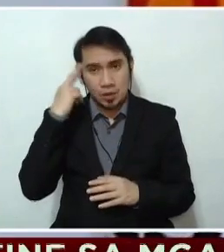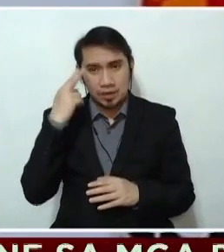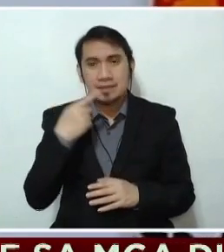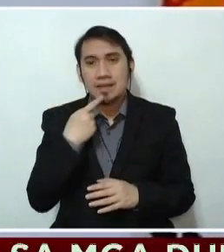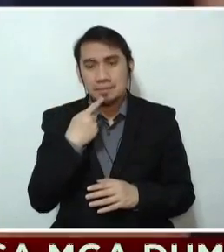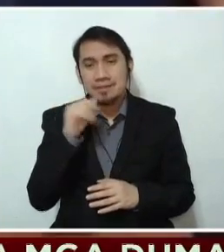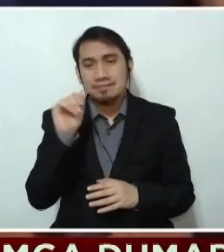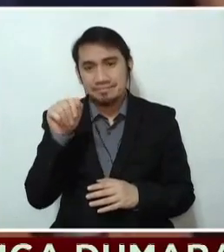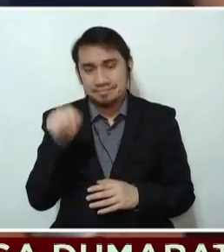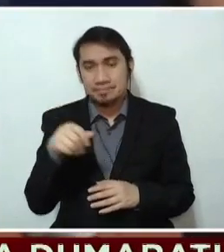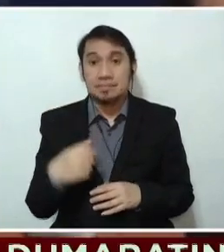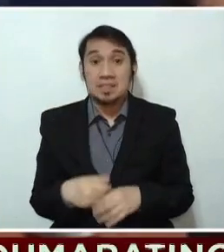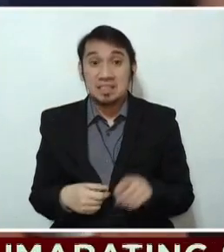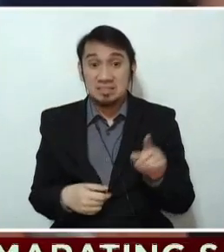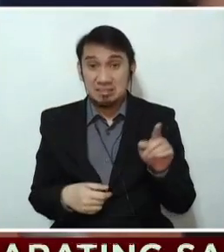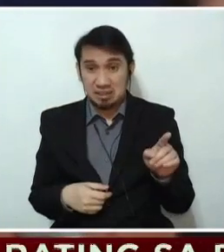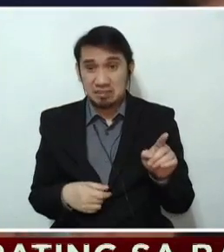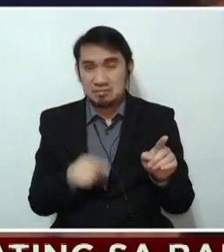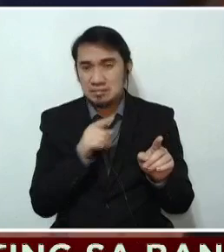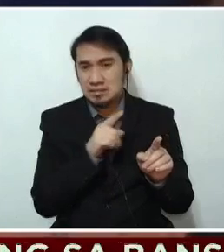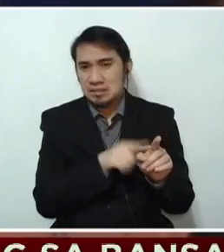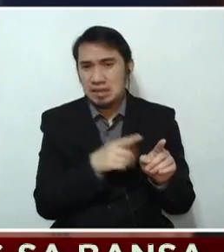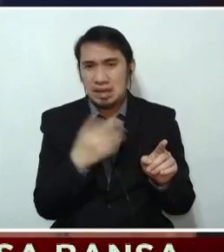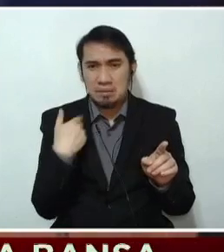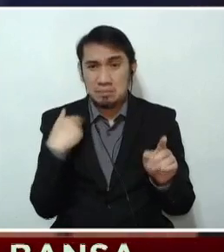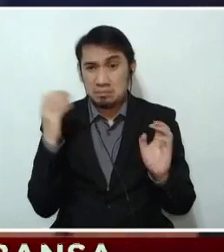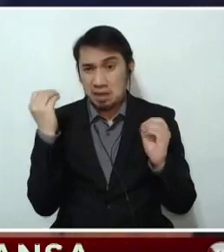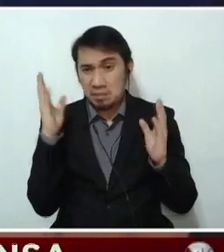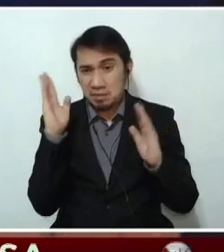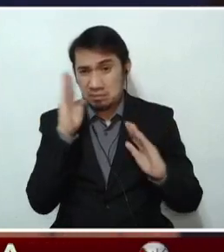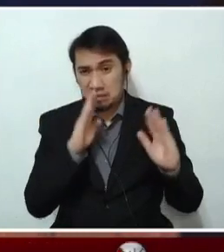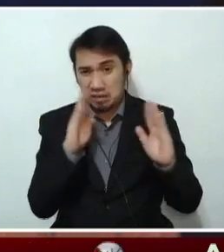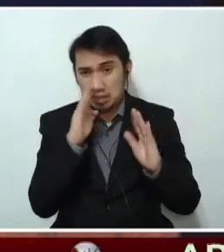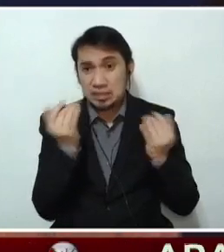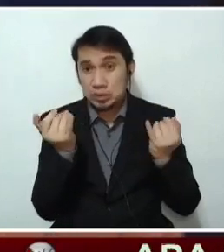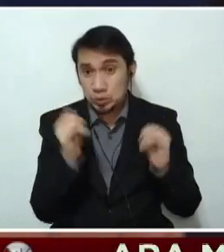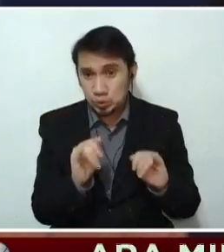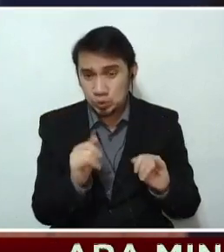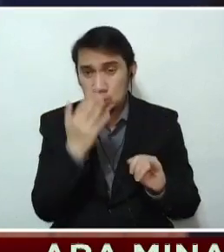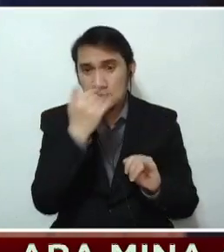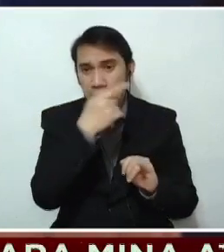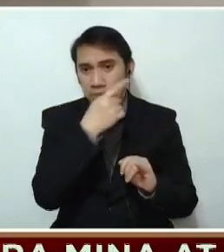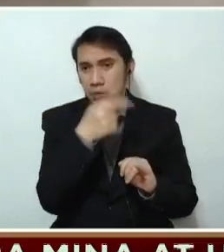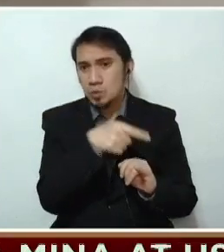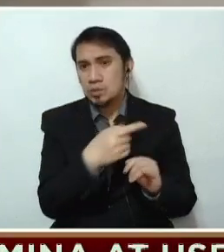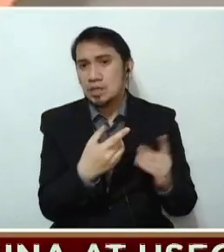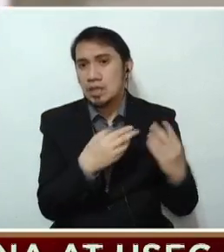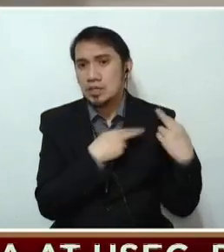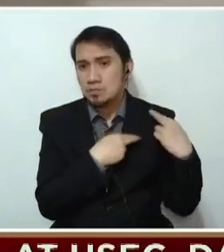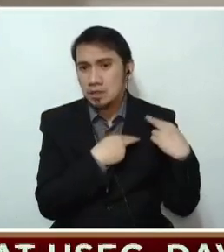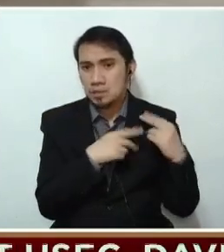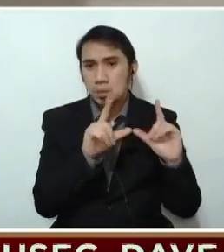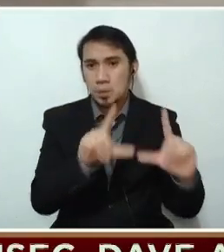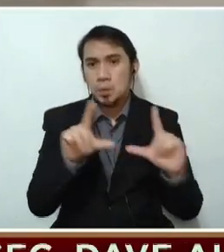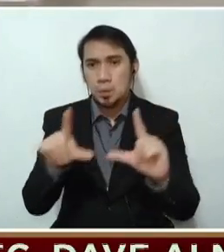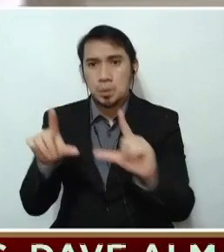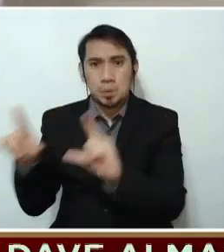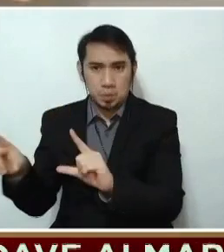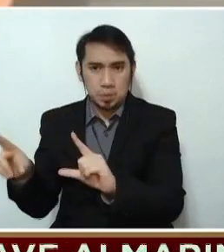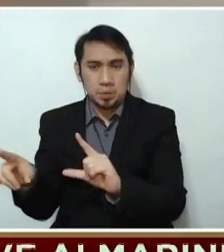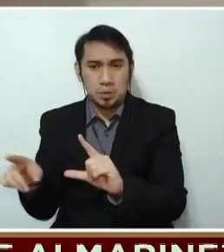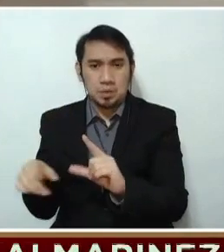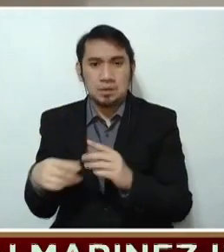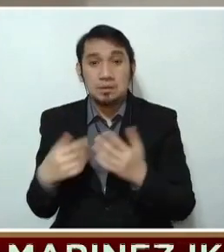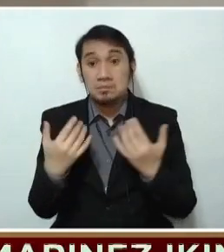Naging kontrobersyal si Parlade matapos tumanggap ng mga batikos dahil sa umano'y red tagging sa iba't ibang personalidad. Kinwestiyon din